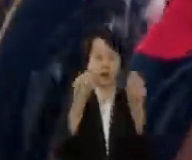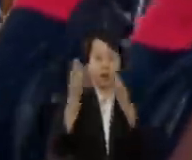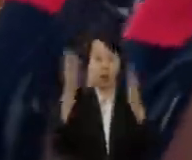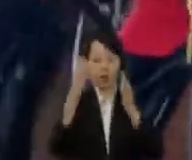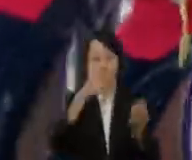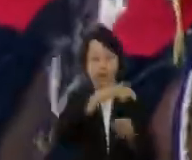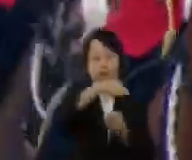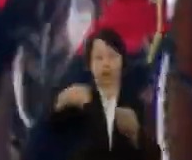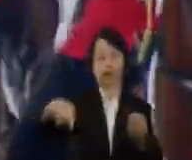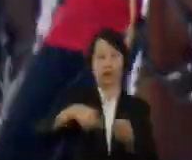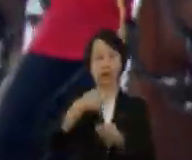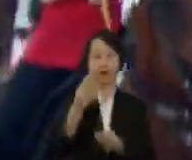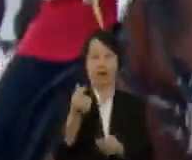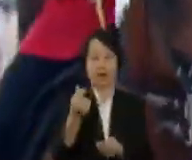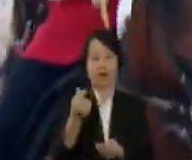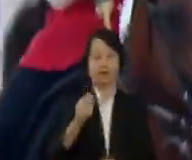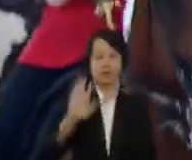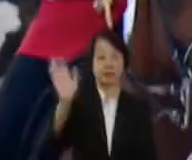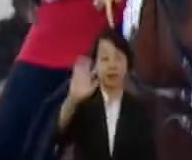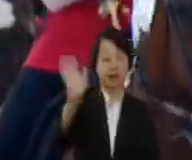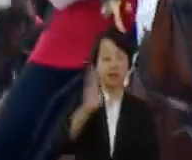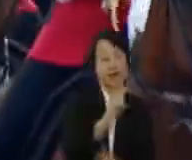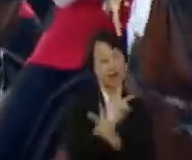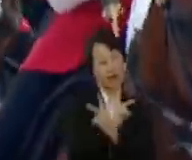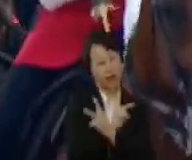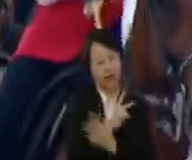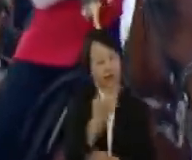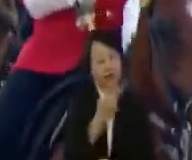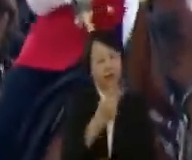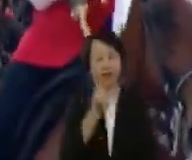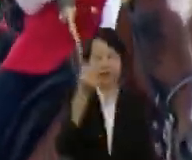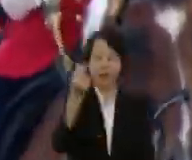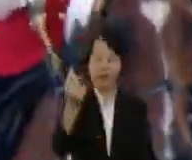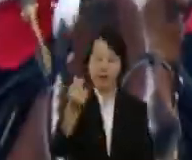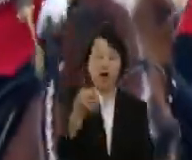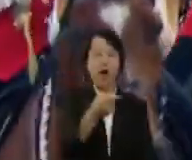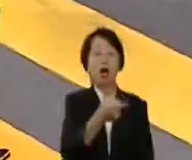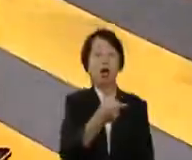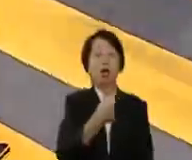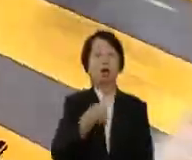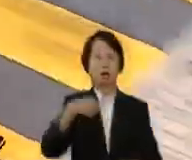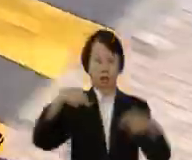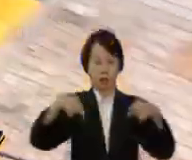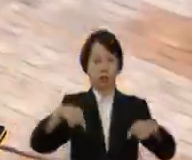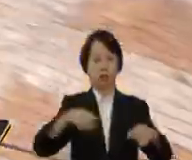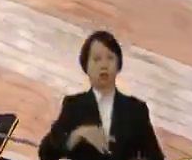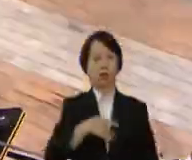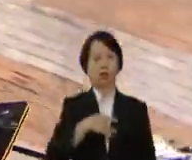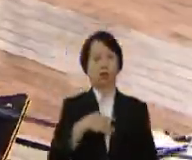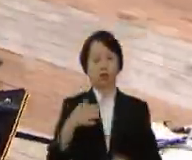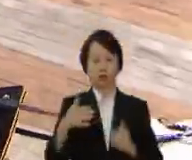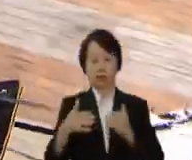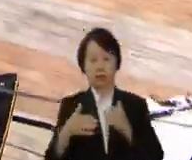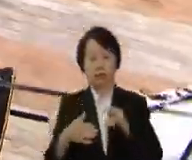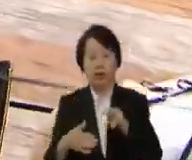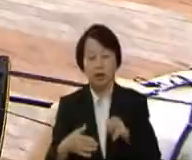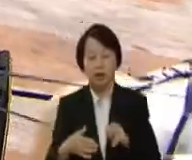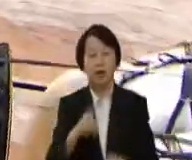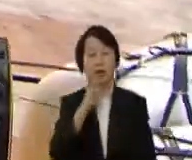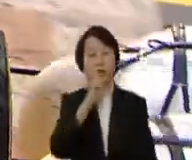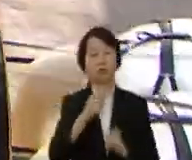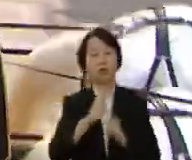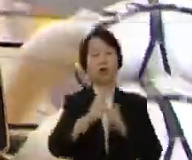di sekitar Dataran Merdeka. Lambaian kasih baginda berdua. Kami yang berada di sini terasa amat dekat meskipun